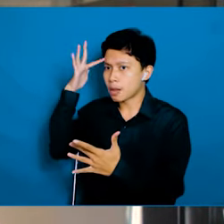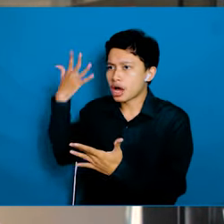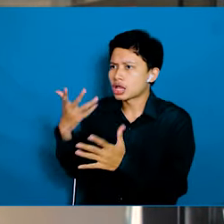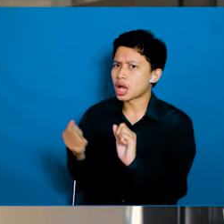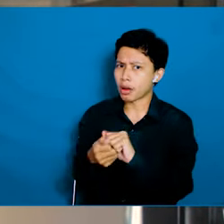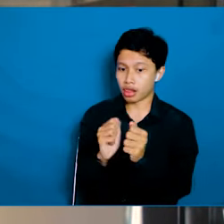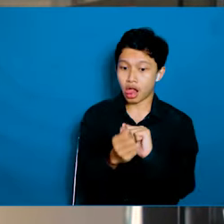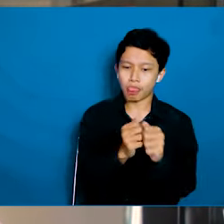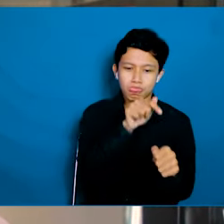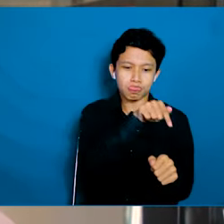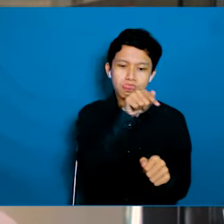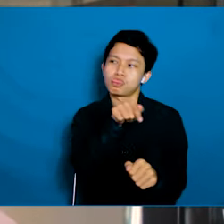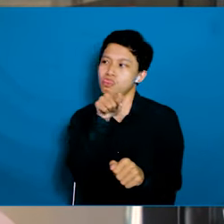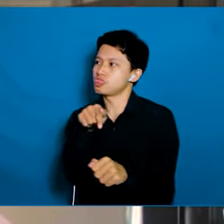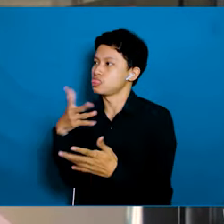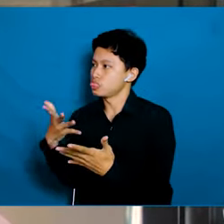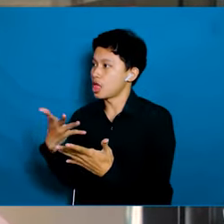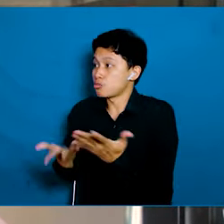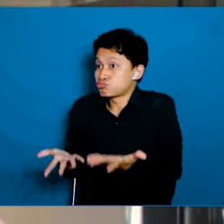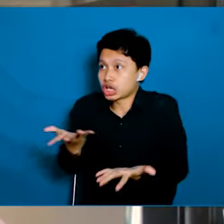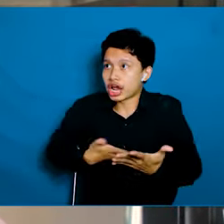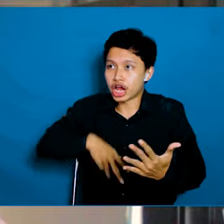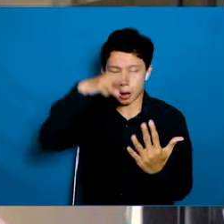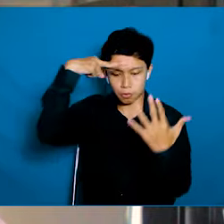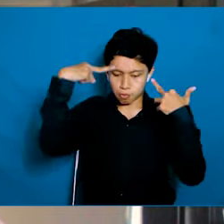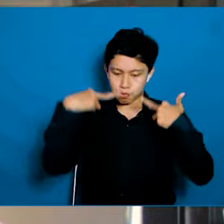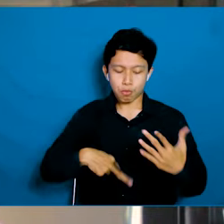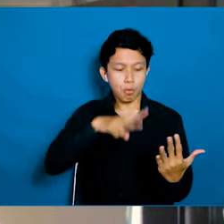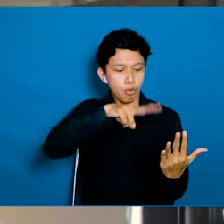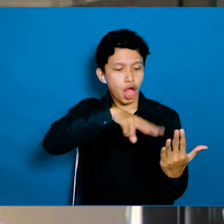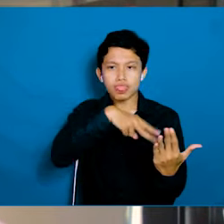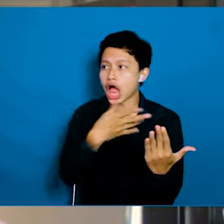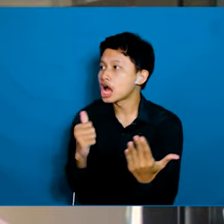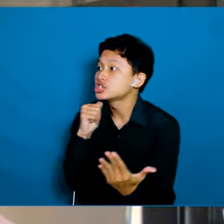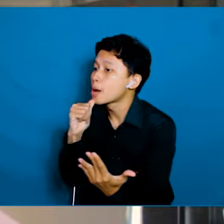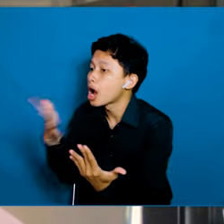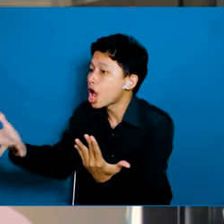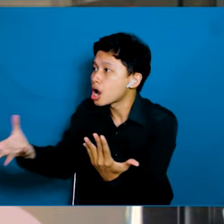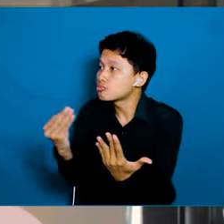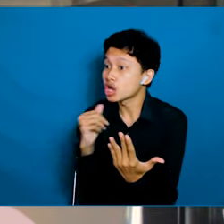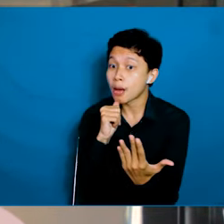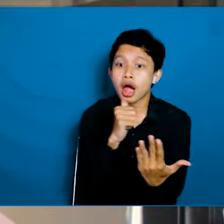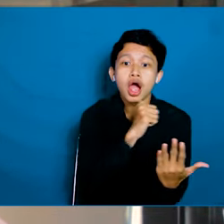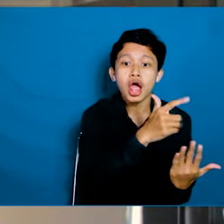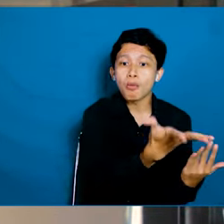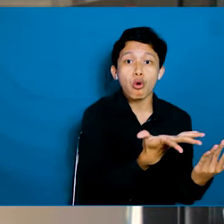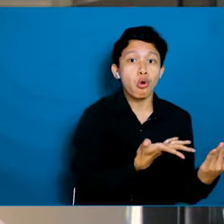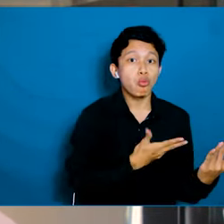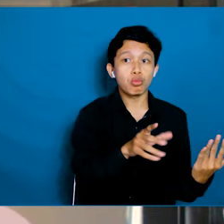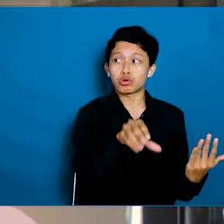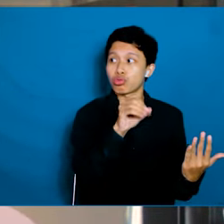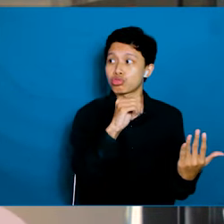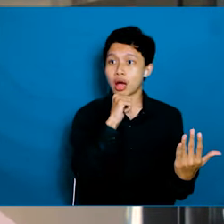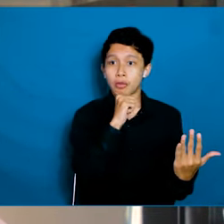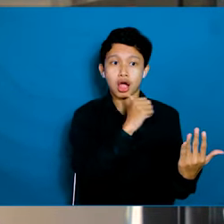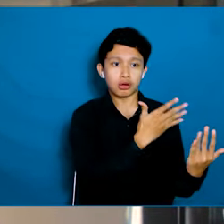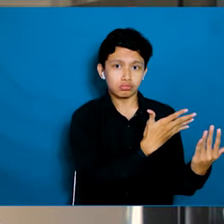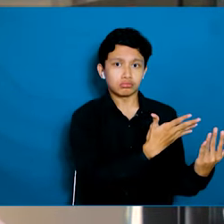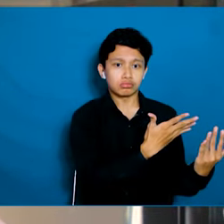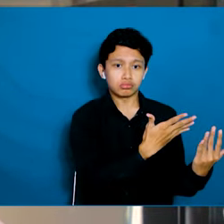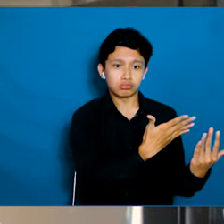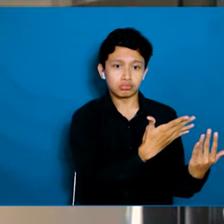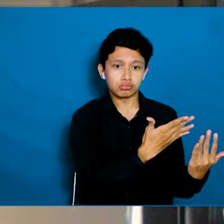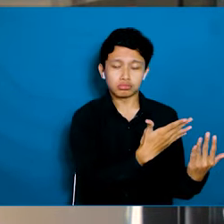ada persoalan ini nih ya gitu. Bahkan ada yang mendata nih kawan-kawan nih, siapa ini yang ikut kontes apa